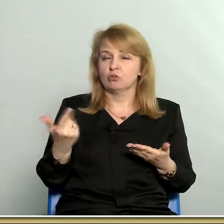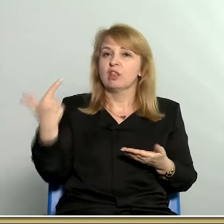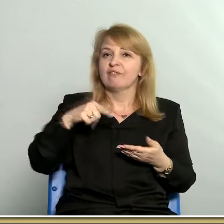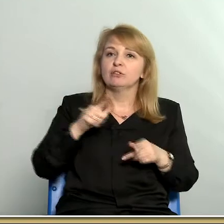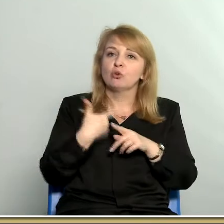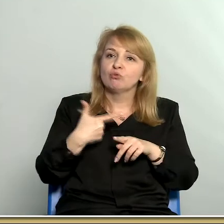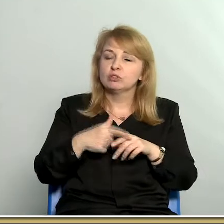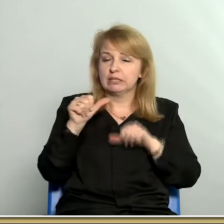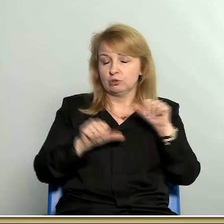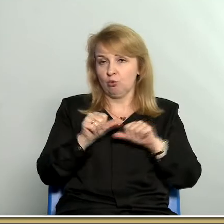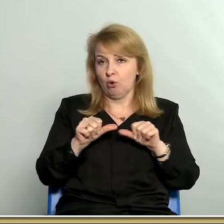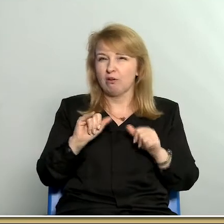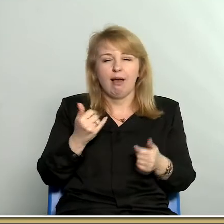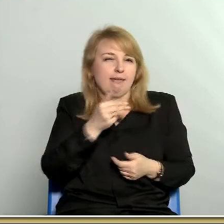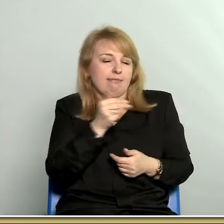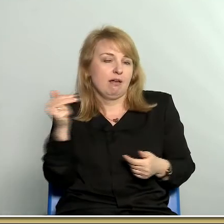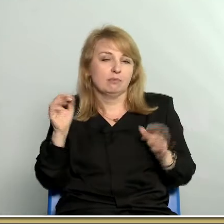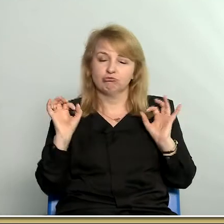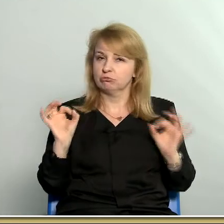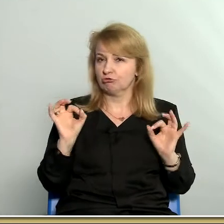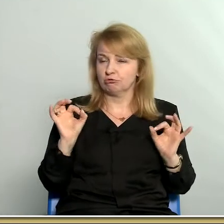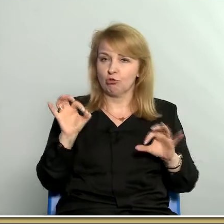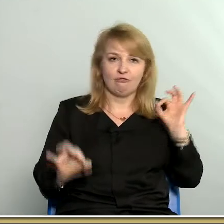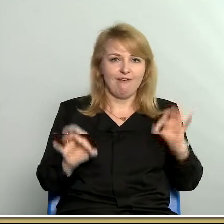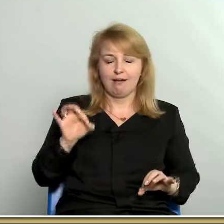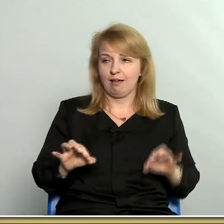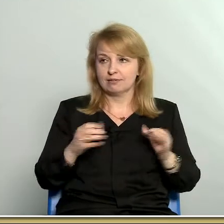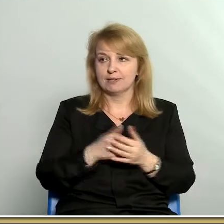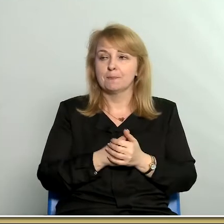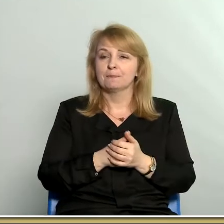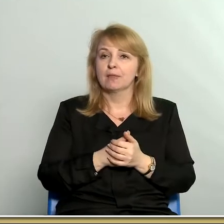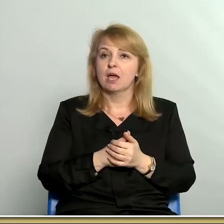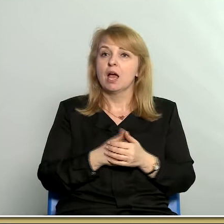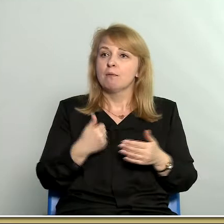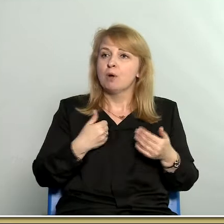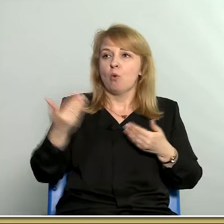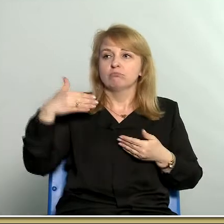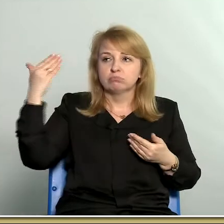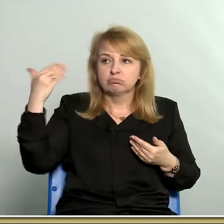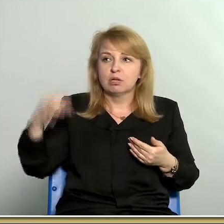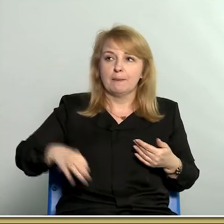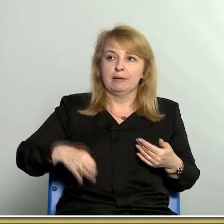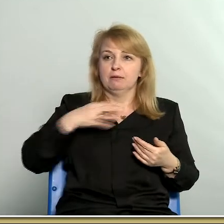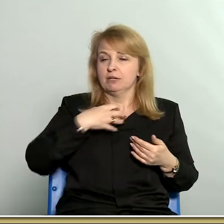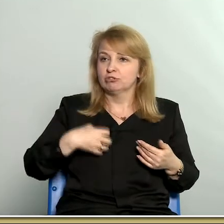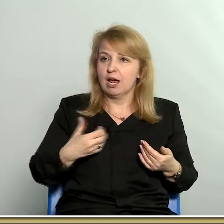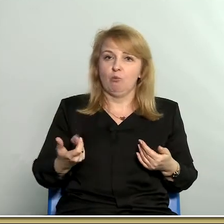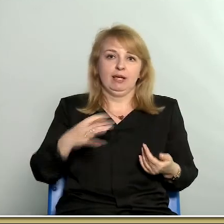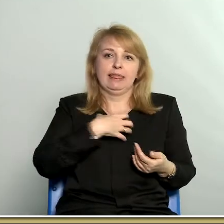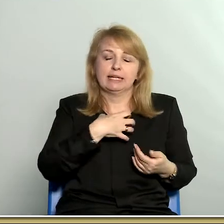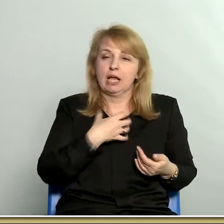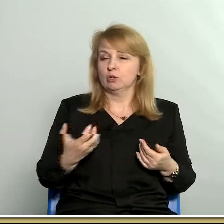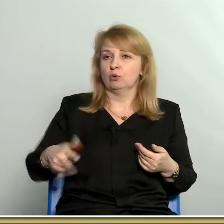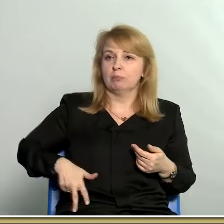patrząc na to, jaki jest temat dzisiejszej konferencji, o czym mówił Pan Marszałek, jeden, drugi i Pan Dyrektor,